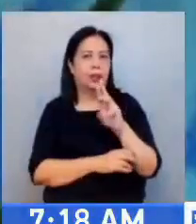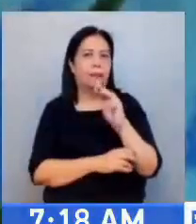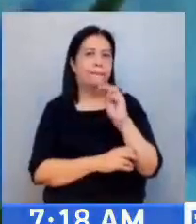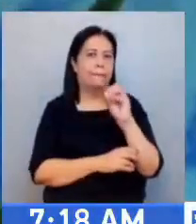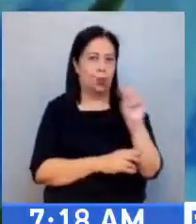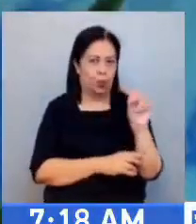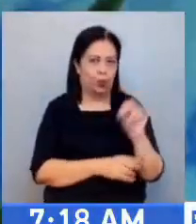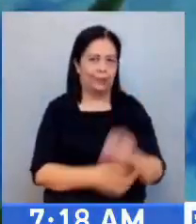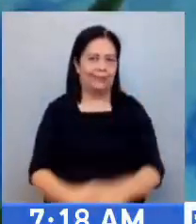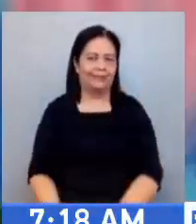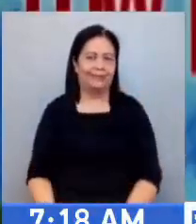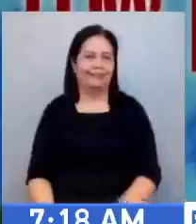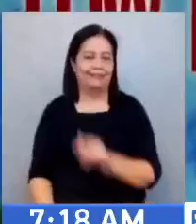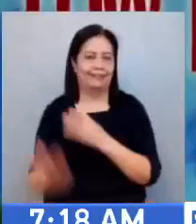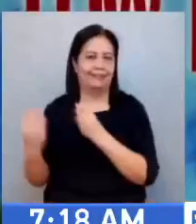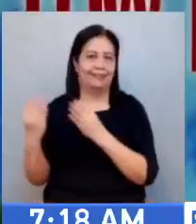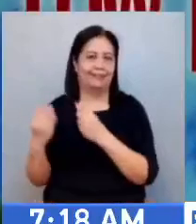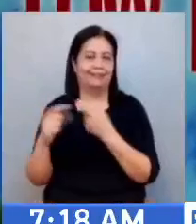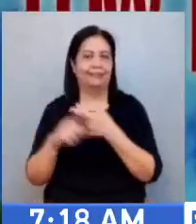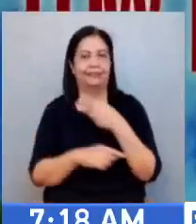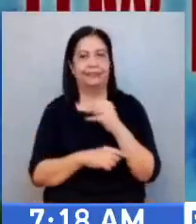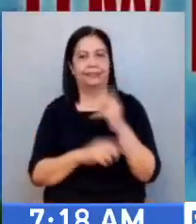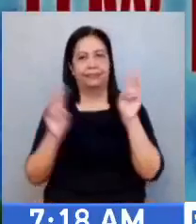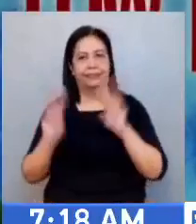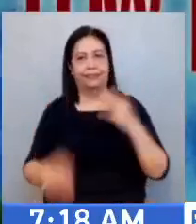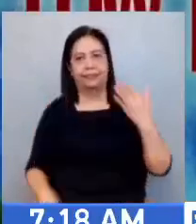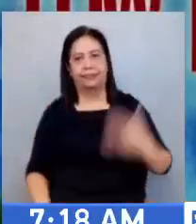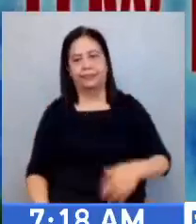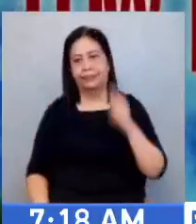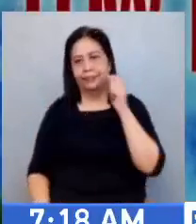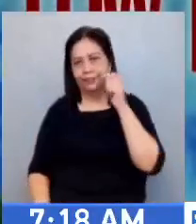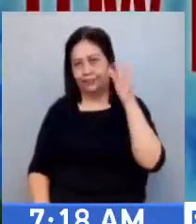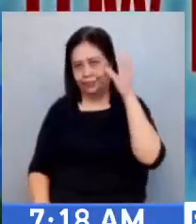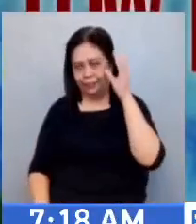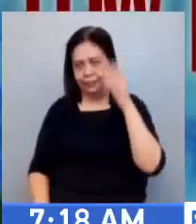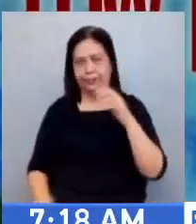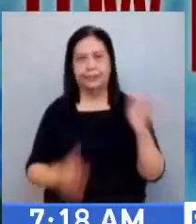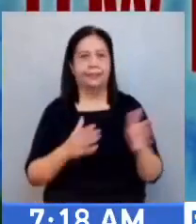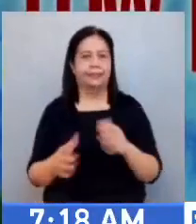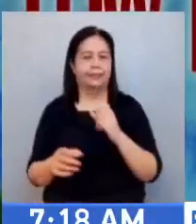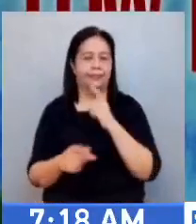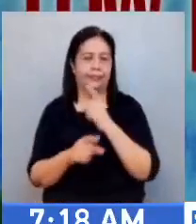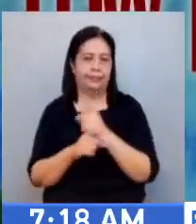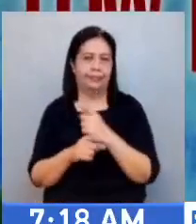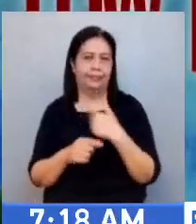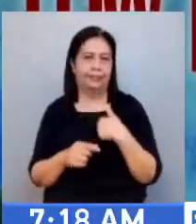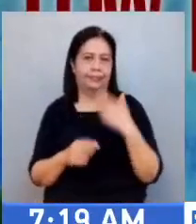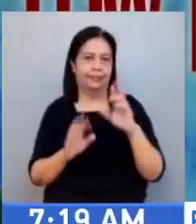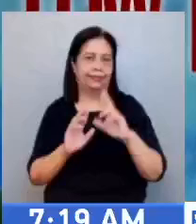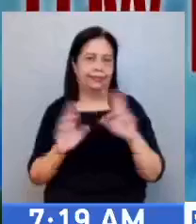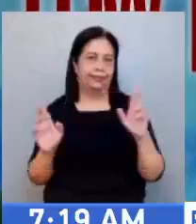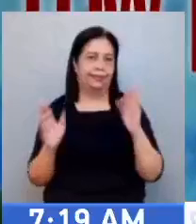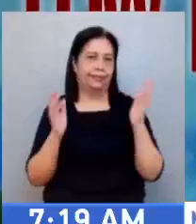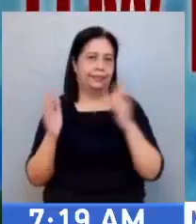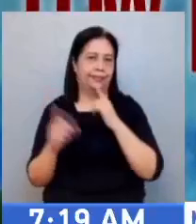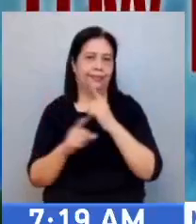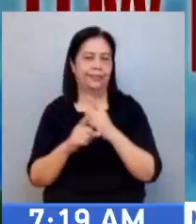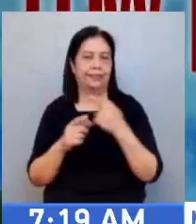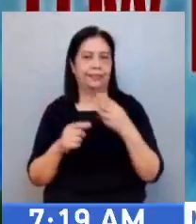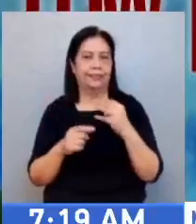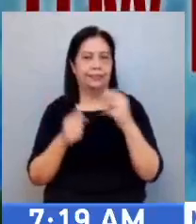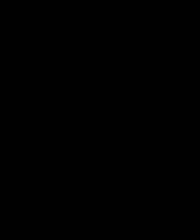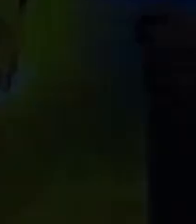ang latest mula sa GMA Weather. Ako po si Nathaniel Cruz. Magplano para sigurado. I am ready. Serbisyong totoo ng GMA News.